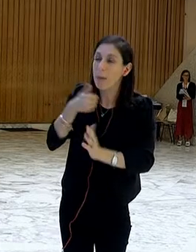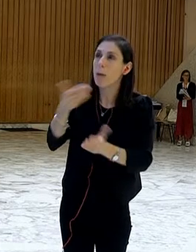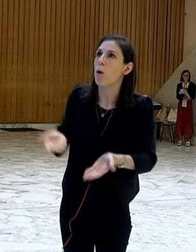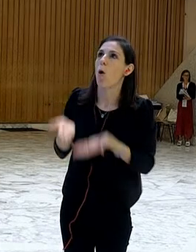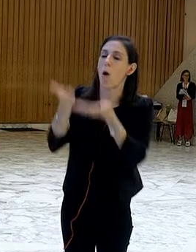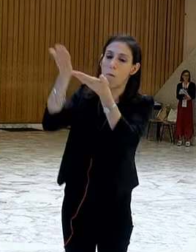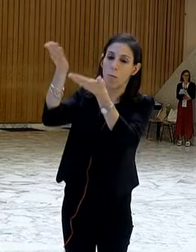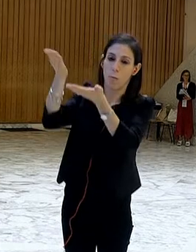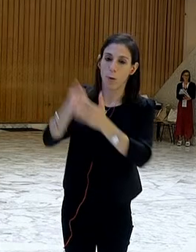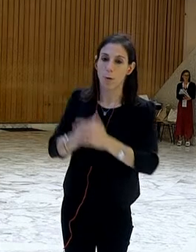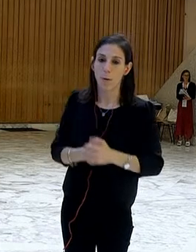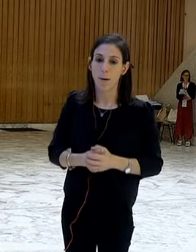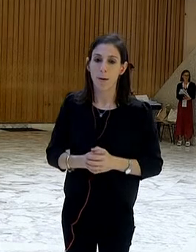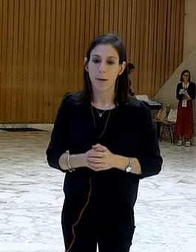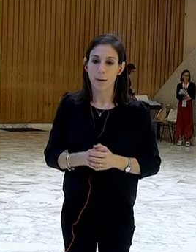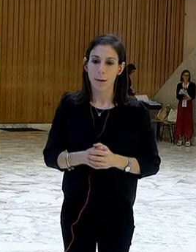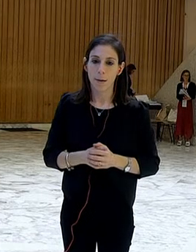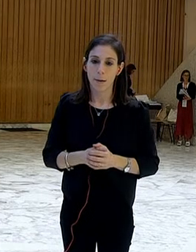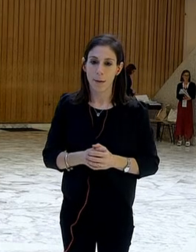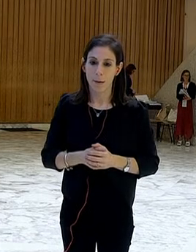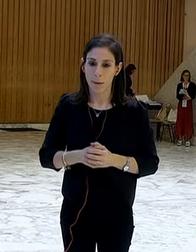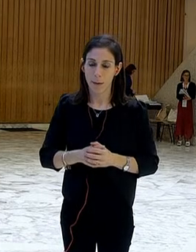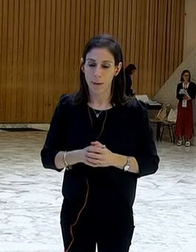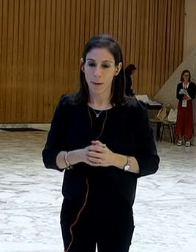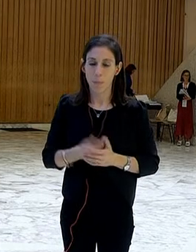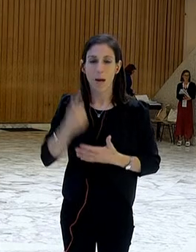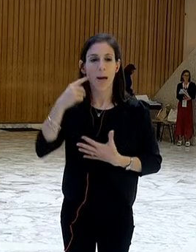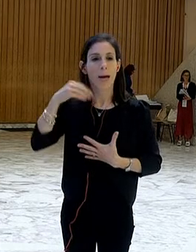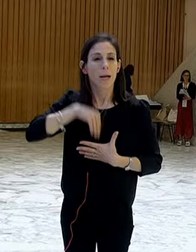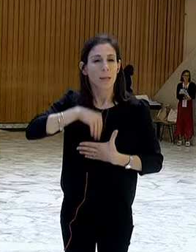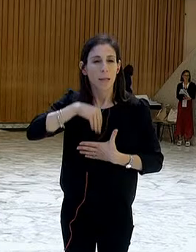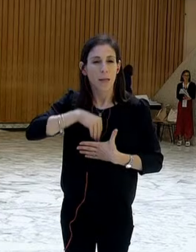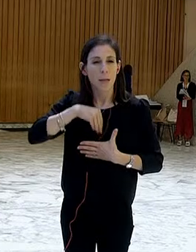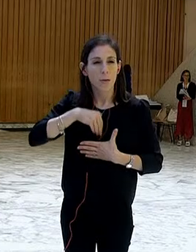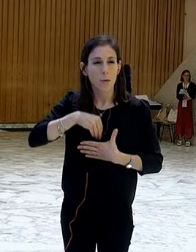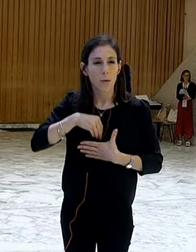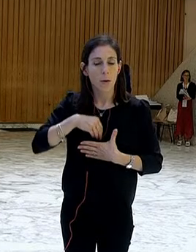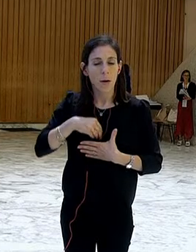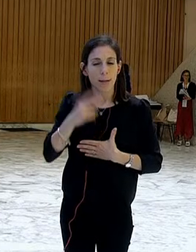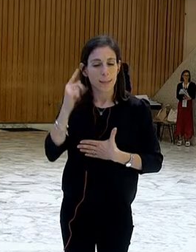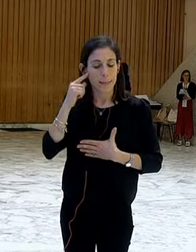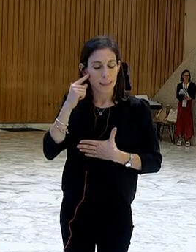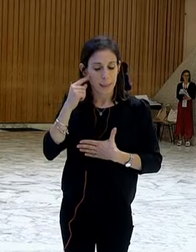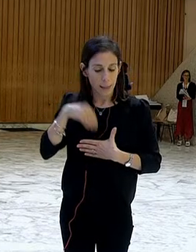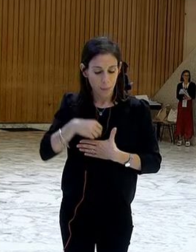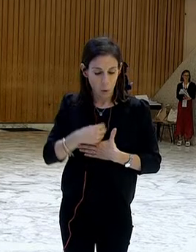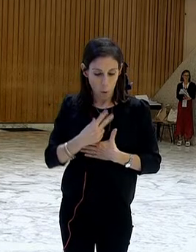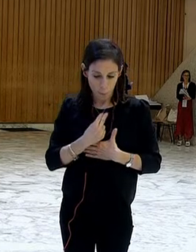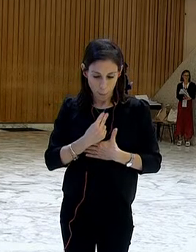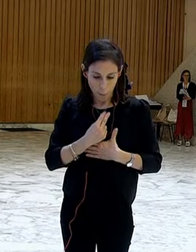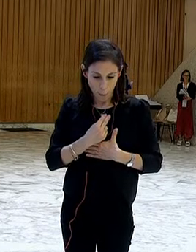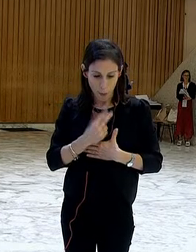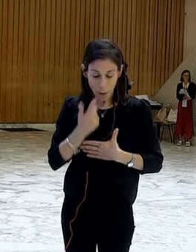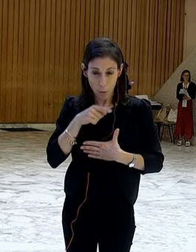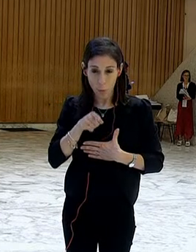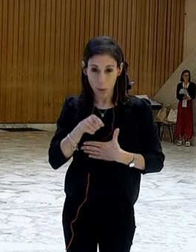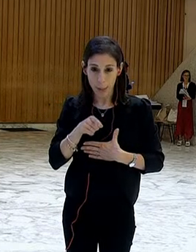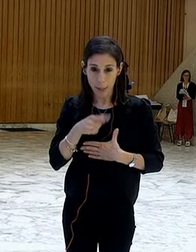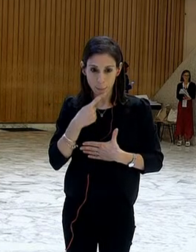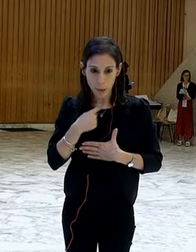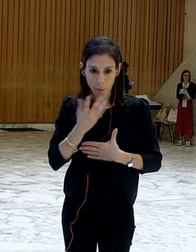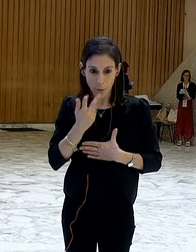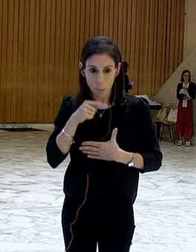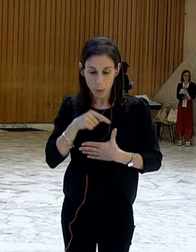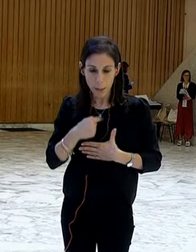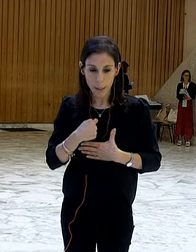Mais au fond de moi, j'ai senti une voix qui me disait, « Je te veux, toi aussi. » Et j'ai tout de suite